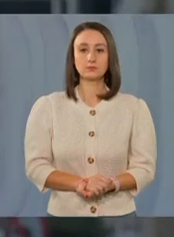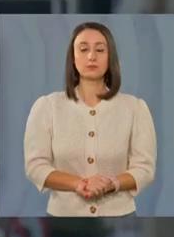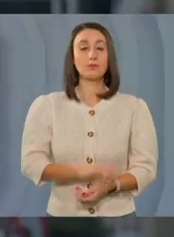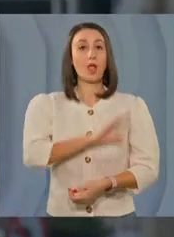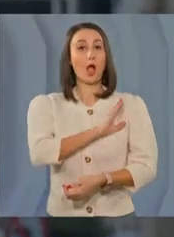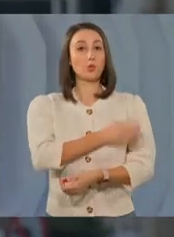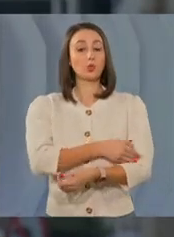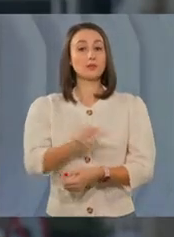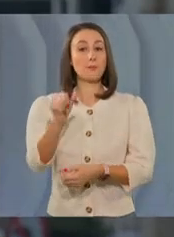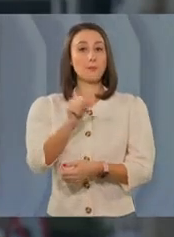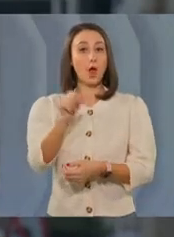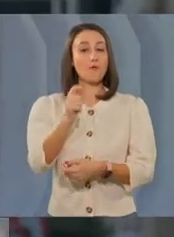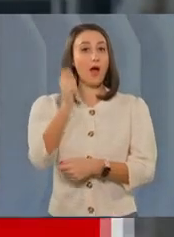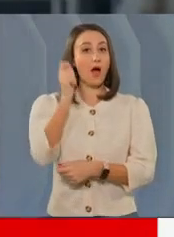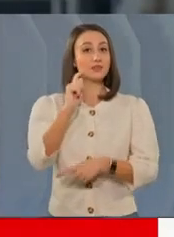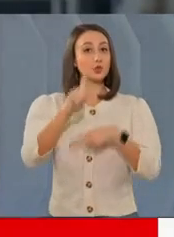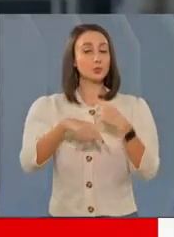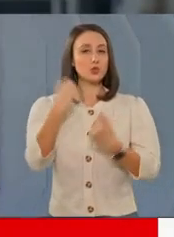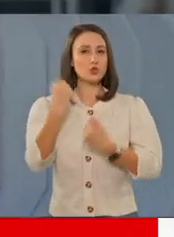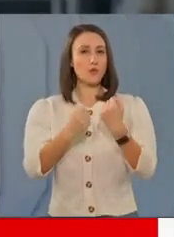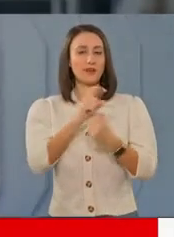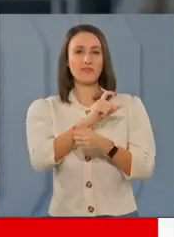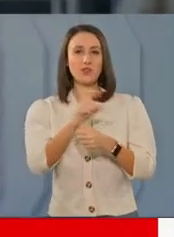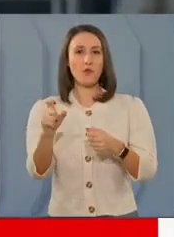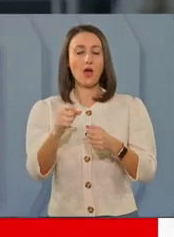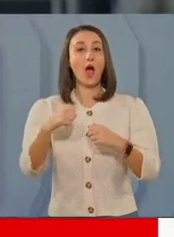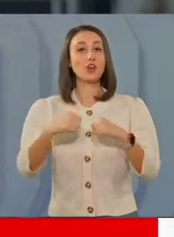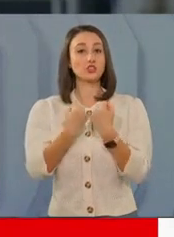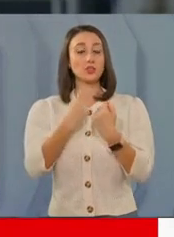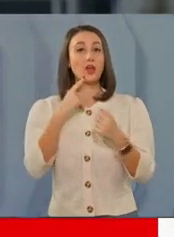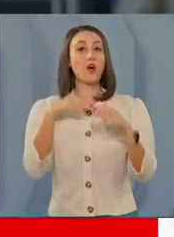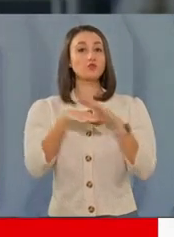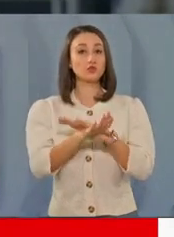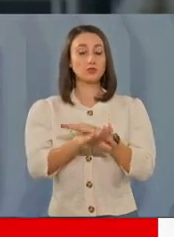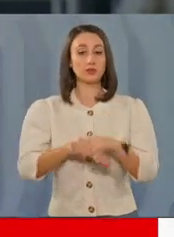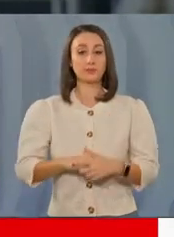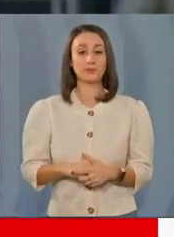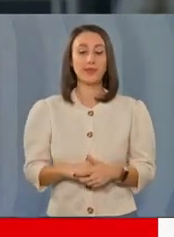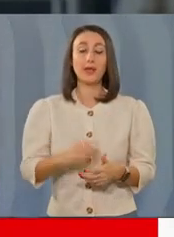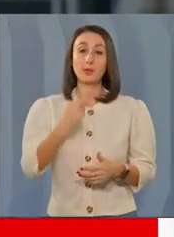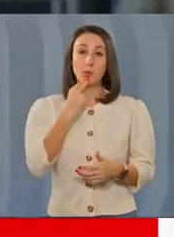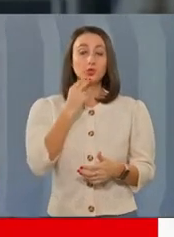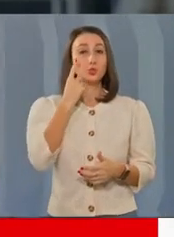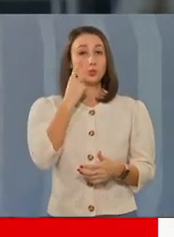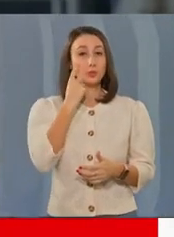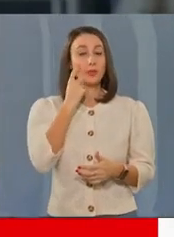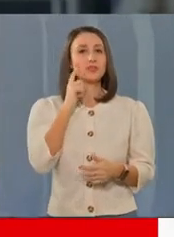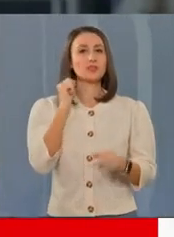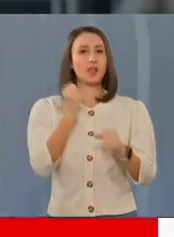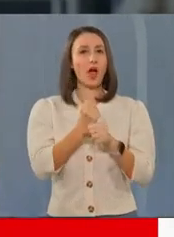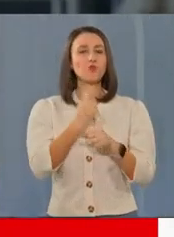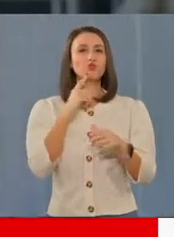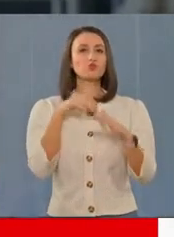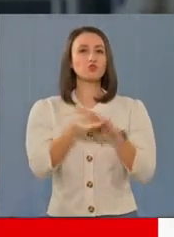Autoritățile din Prahova sunt în alertă după ce un șofer vinovat pentru un accident a fugit de la fața locului. Polițiștii îl suspectează că s-a făcut